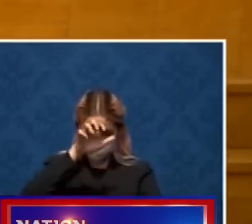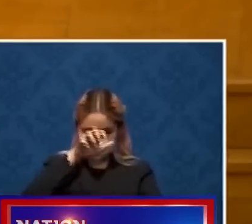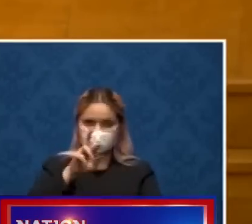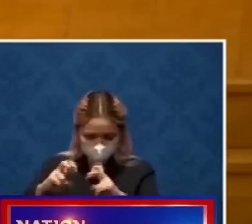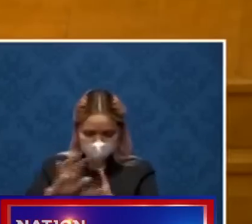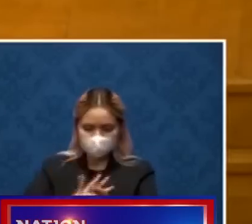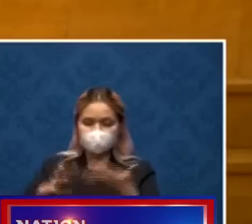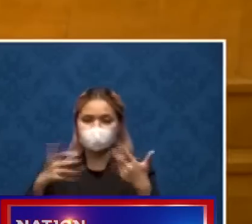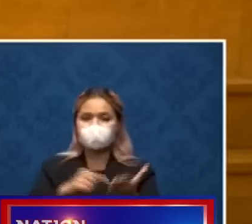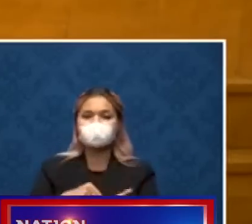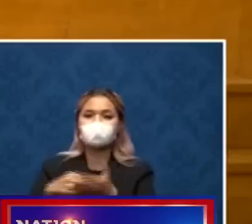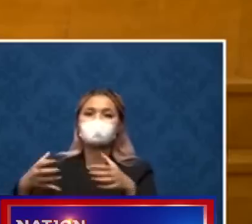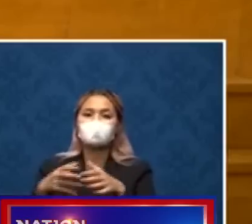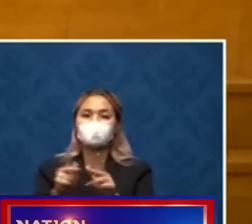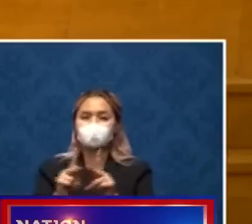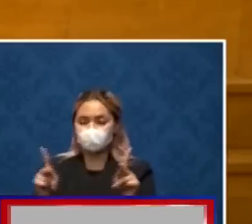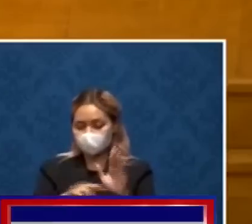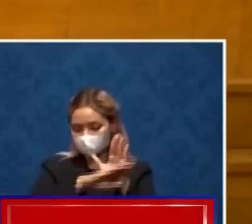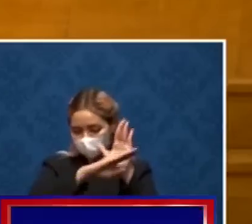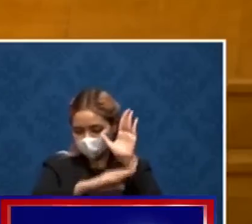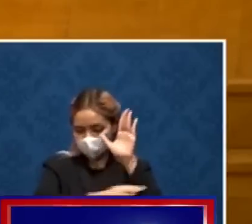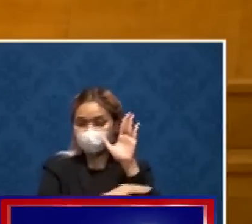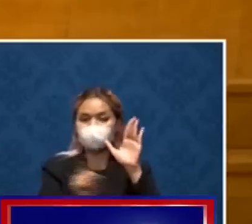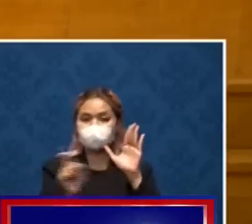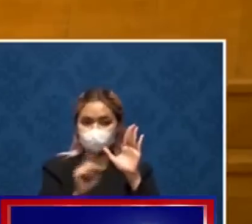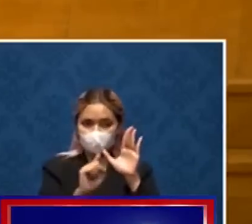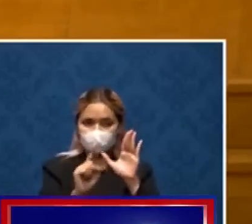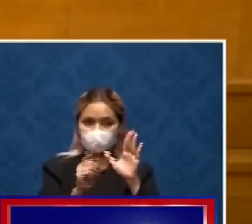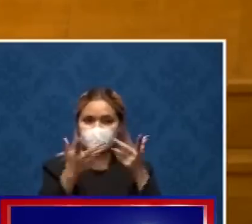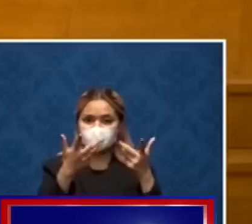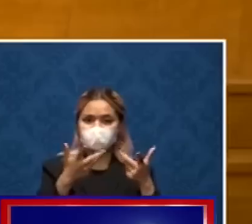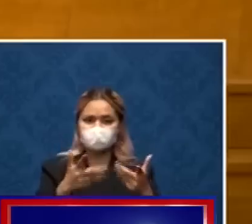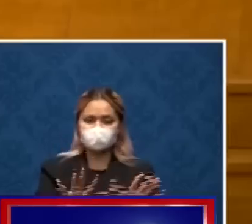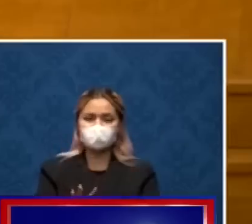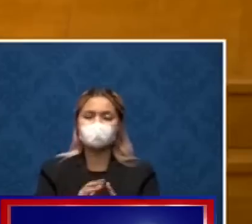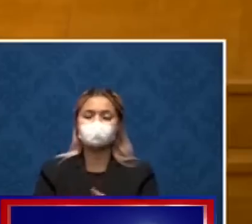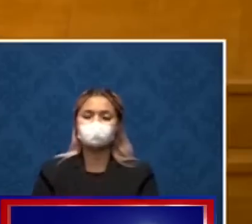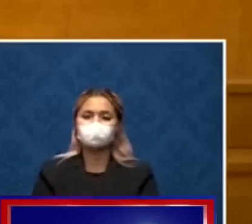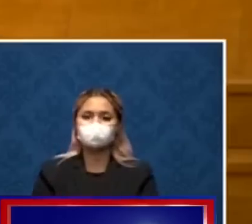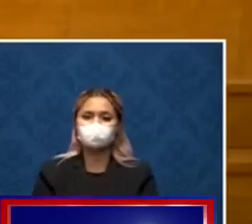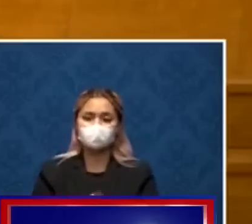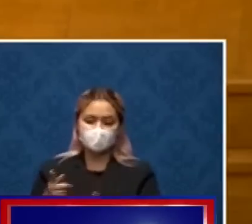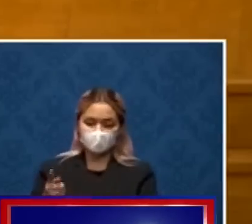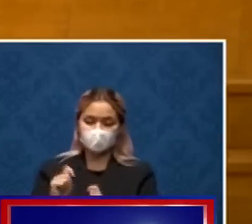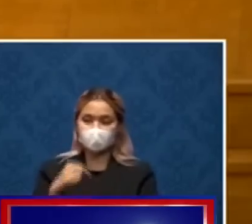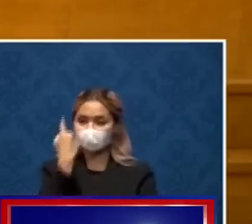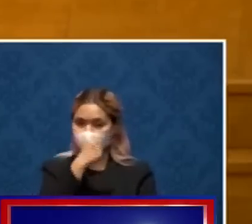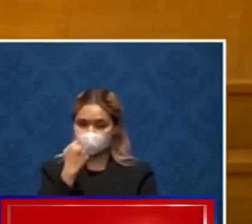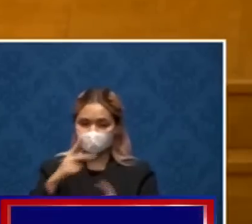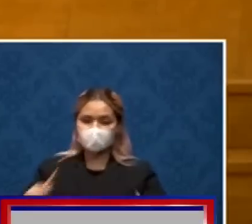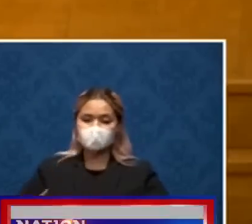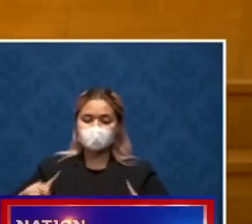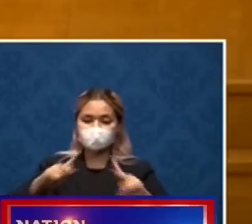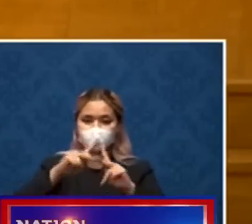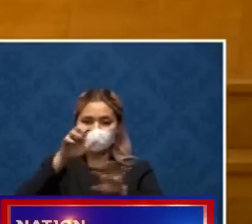ครับ ในขั้นตอนต่อไปเป็นขั้นตอนการให้อนุญาตนะครับผู้อนุญาตคือรัฐมนตรีว่าการกระทรวงมหาดไ